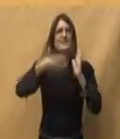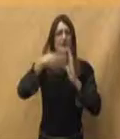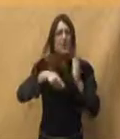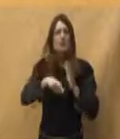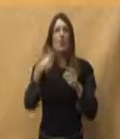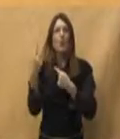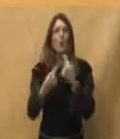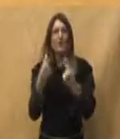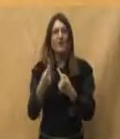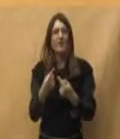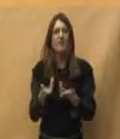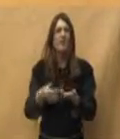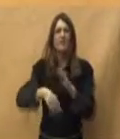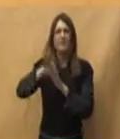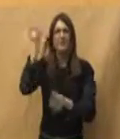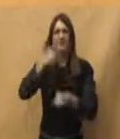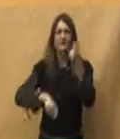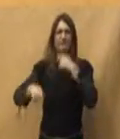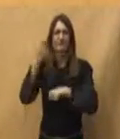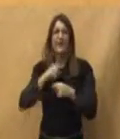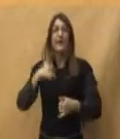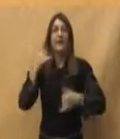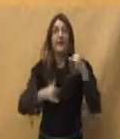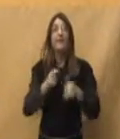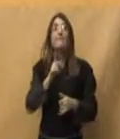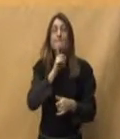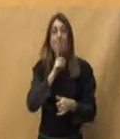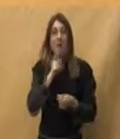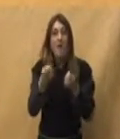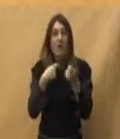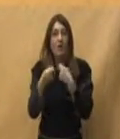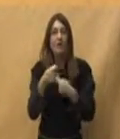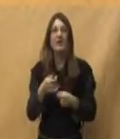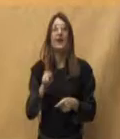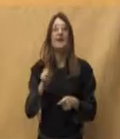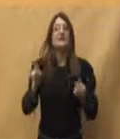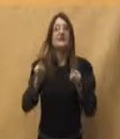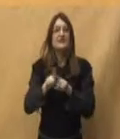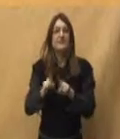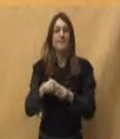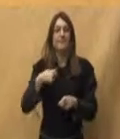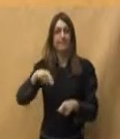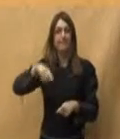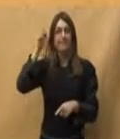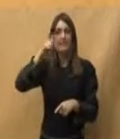uvjetu prejedanja ili nejedenja, ali isto tako mislim da